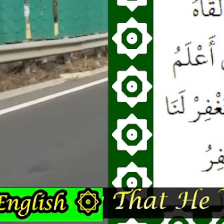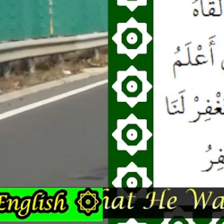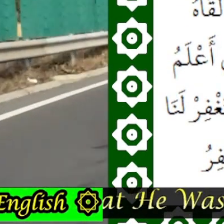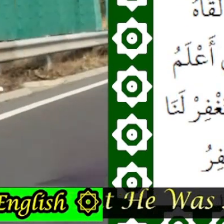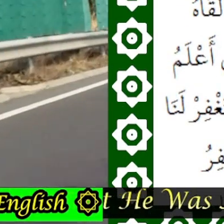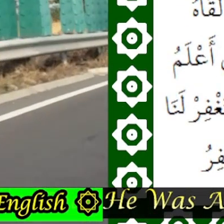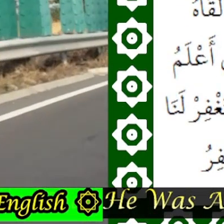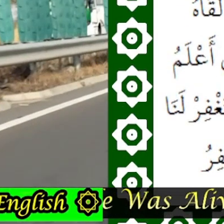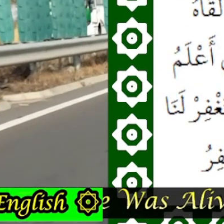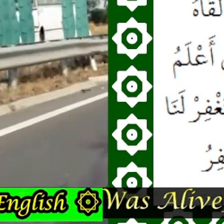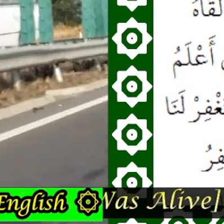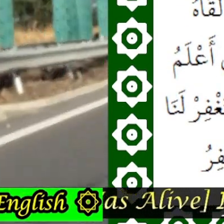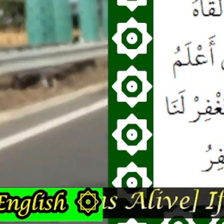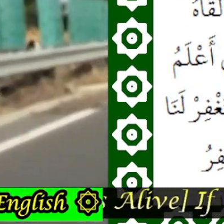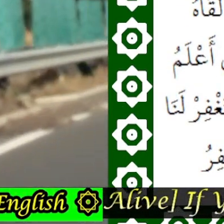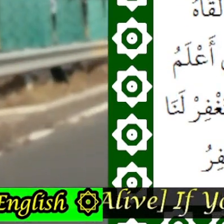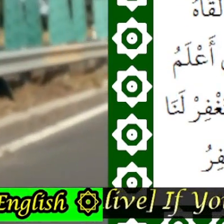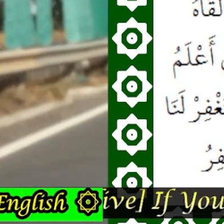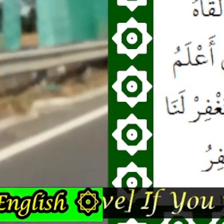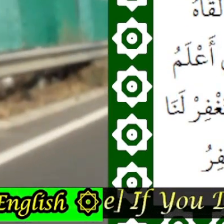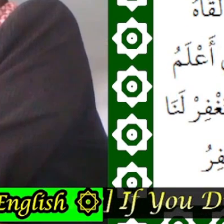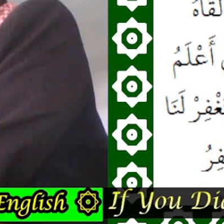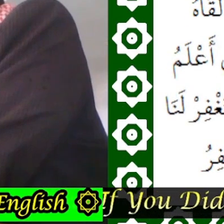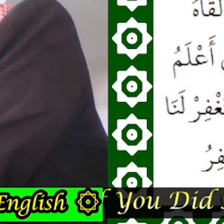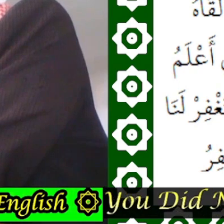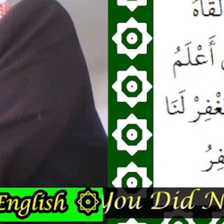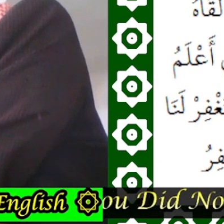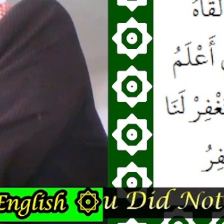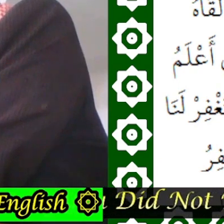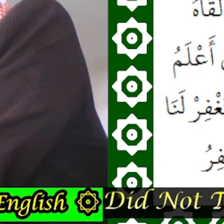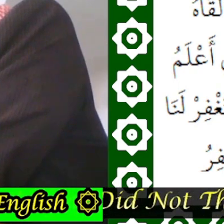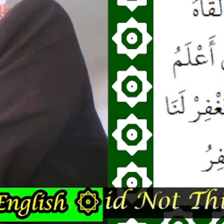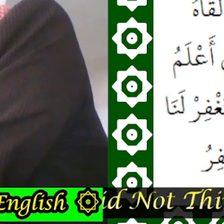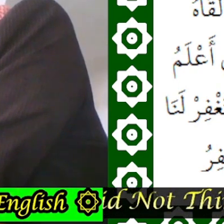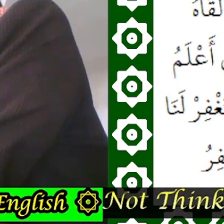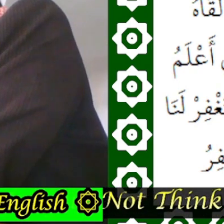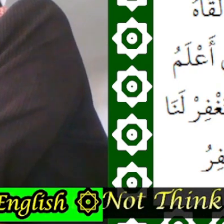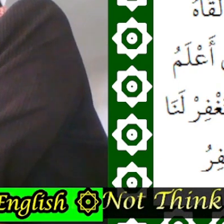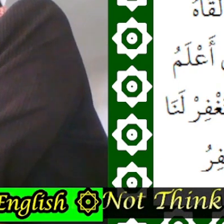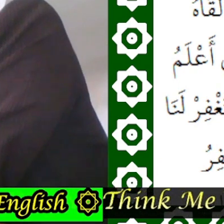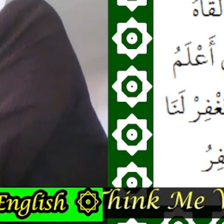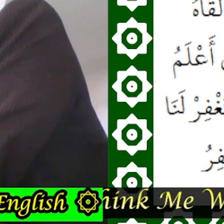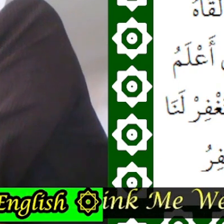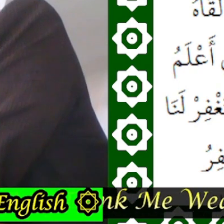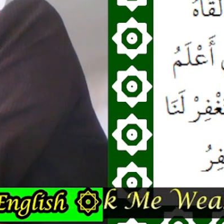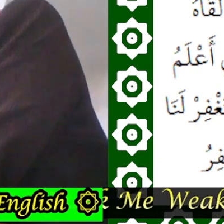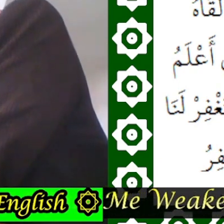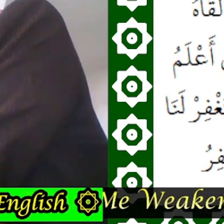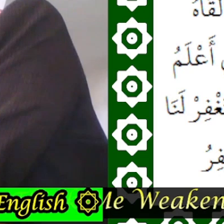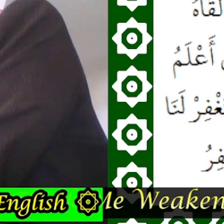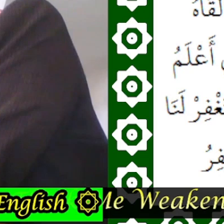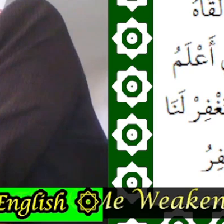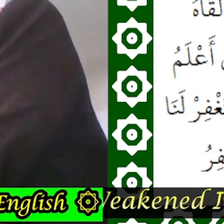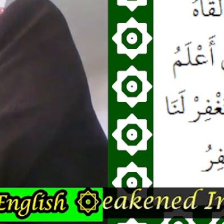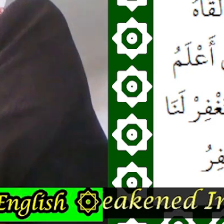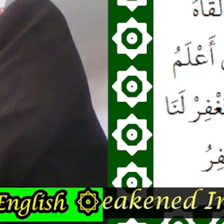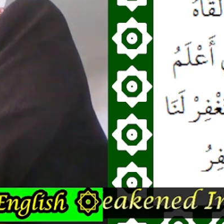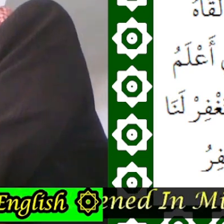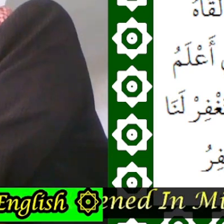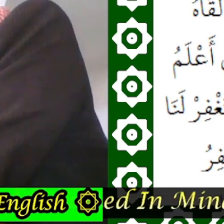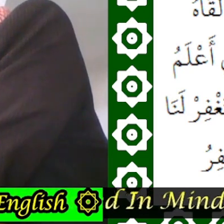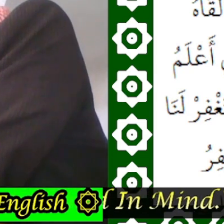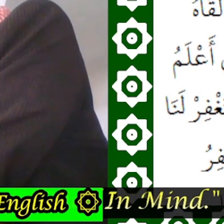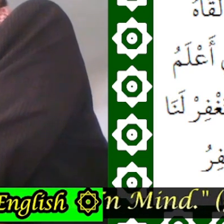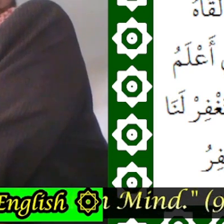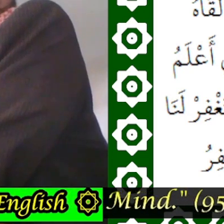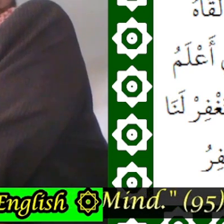tatorrasu batteni faqalu duba bakasani timal janabana mal jetti jolle qalu ya